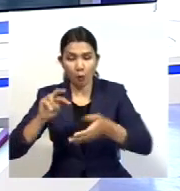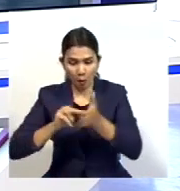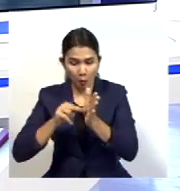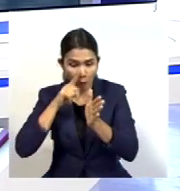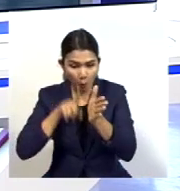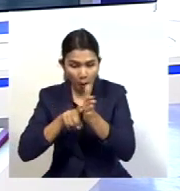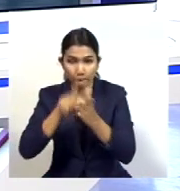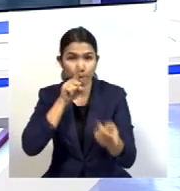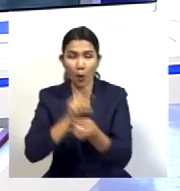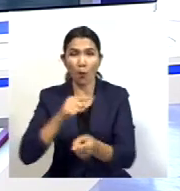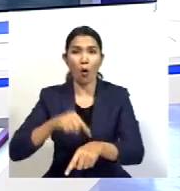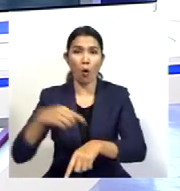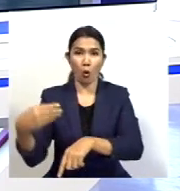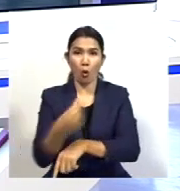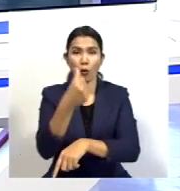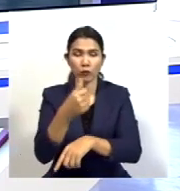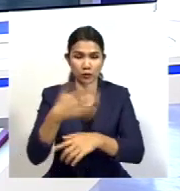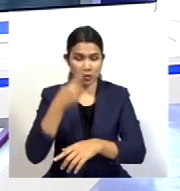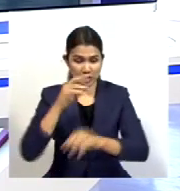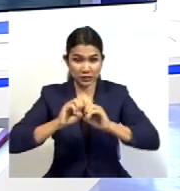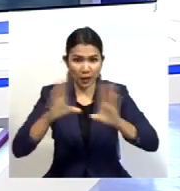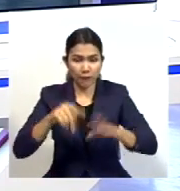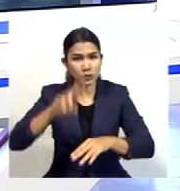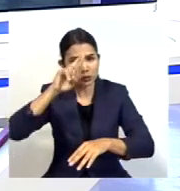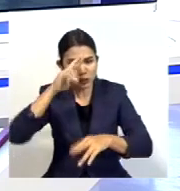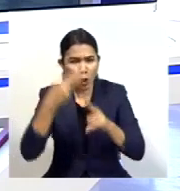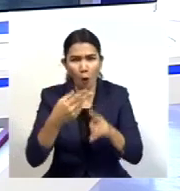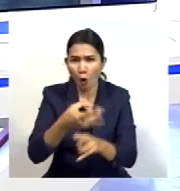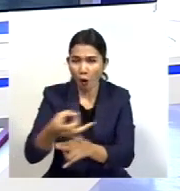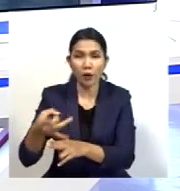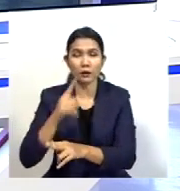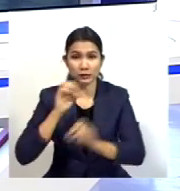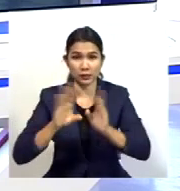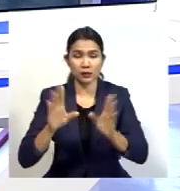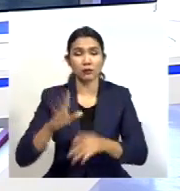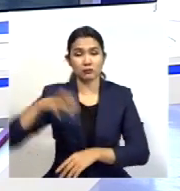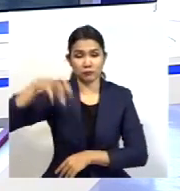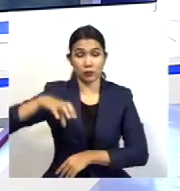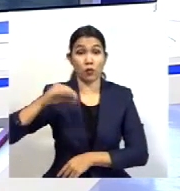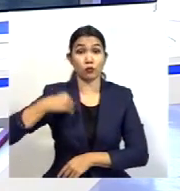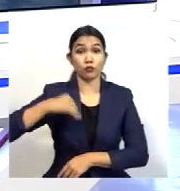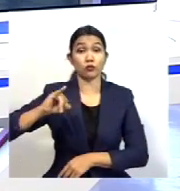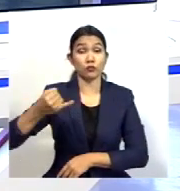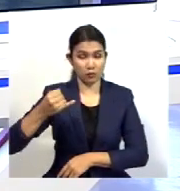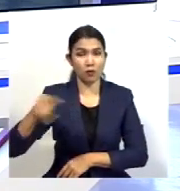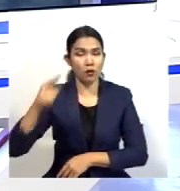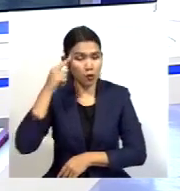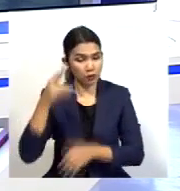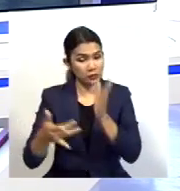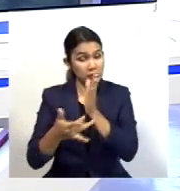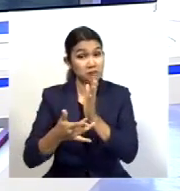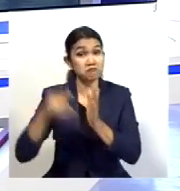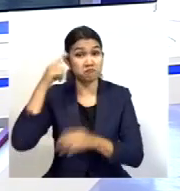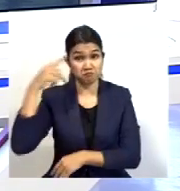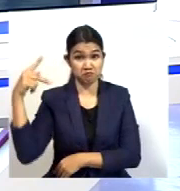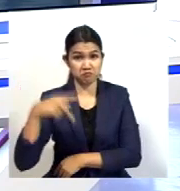สได้อย่างรวดเร็วแล้วก็สามารถบ่งชี้เชื้อได้อย่างรวดเร็วซึ่งในส่วนของโรงพยาบาลจุฬาลงกรณ์สภากาชาดไทยค่ะเขาใช้เทคนิคพิเ